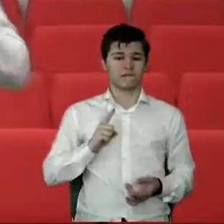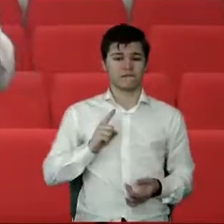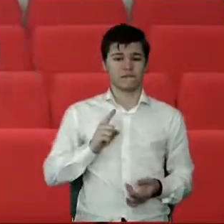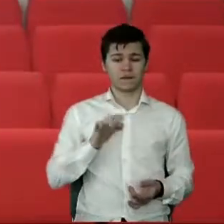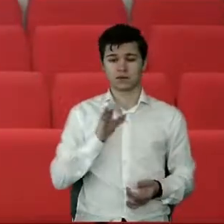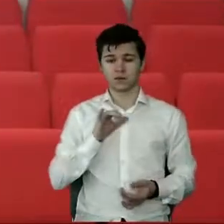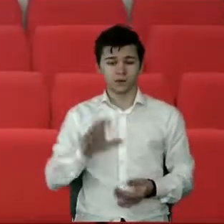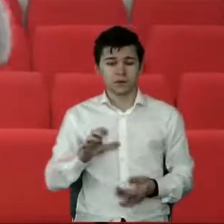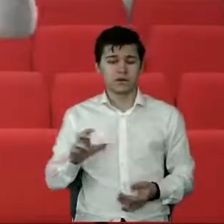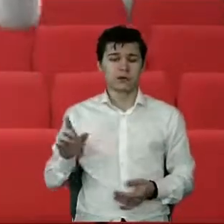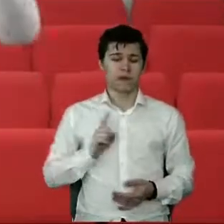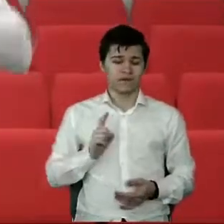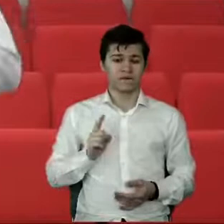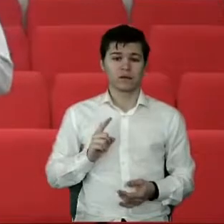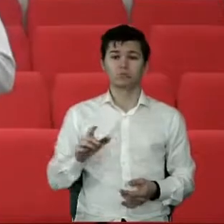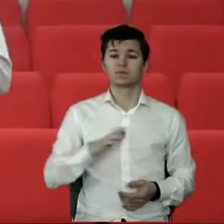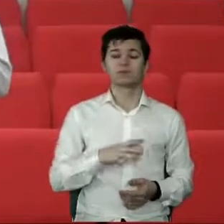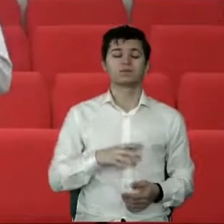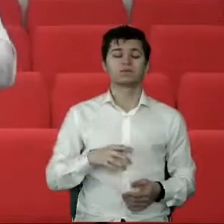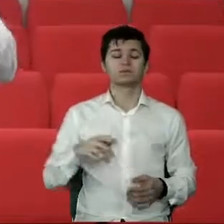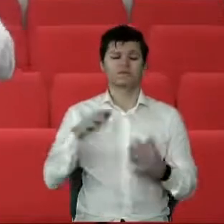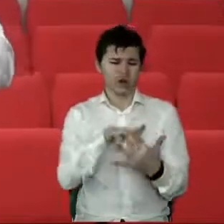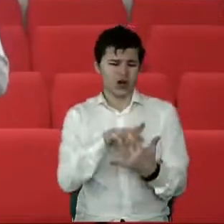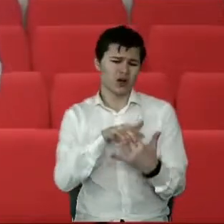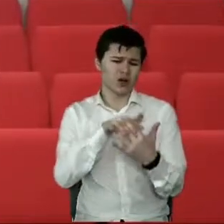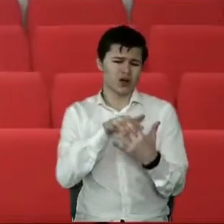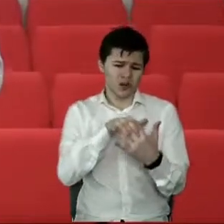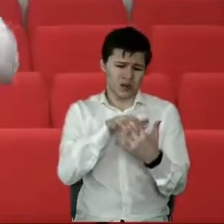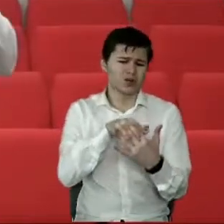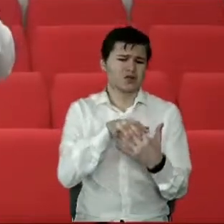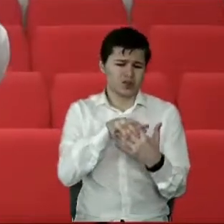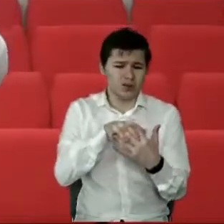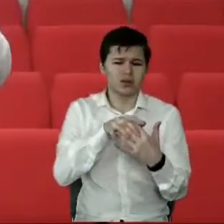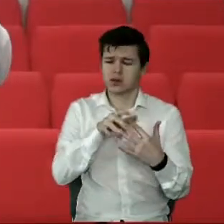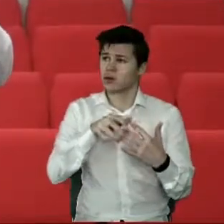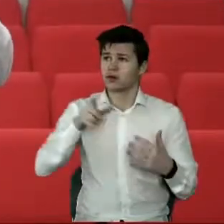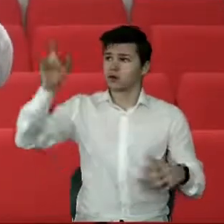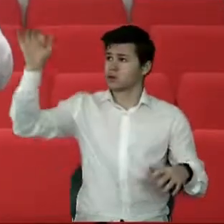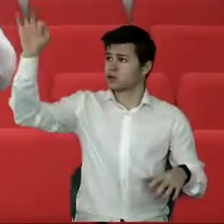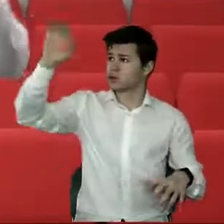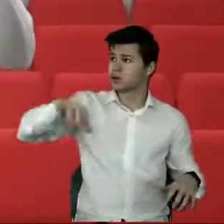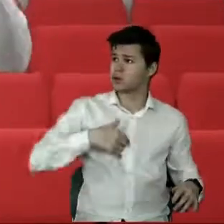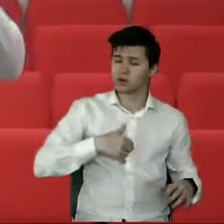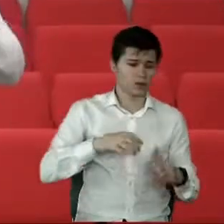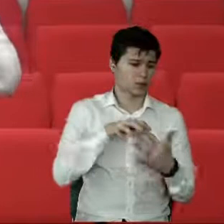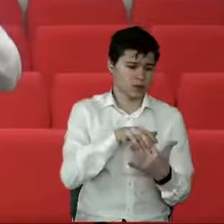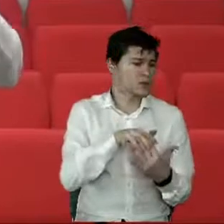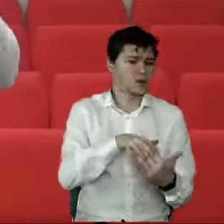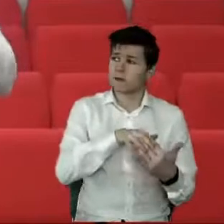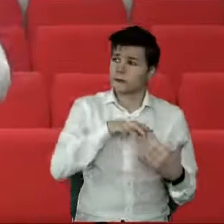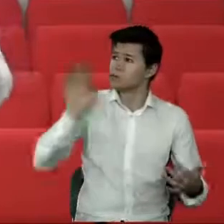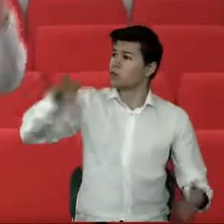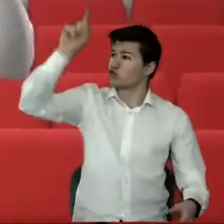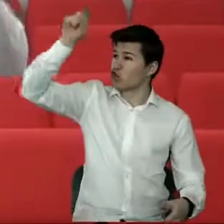порыве воскликнул: «Стой, солнце, над долину Гаваонскую», и оно стояло. По одному слову, по одному предложению, одному восклику